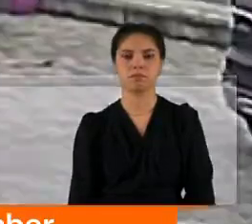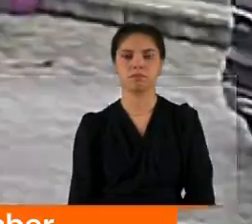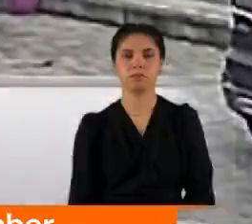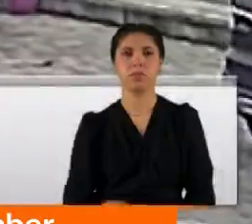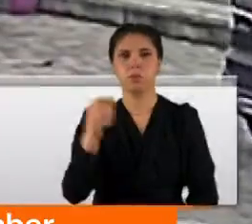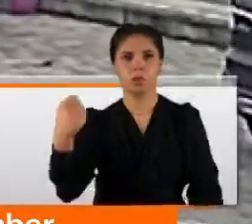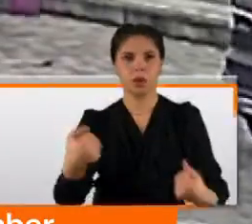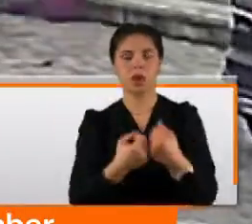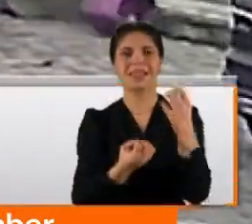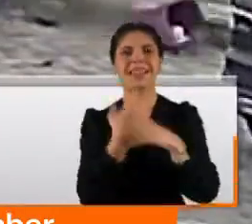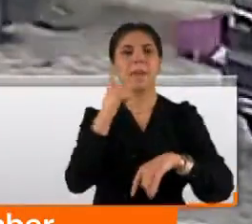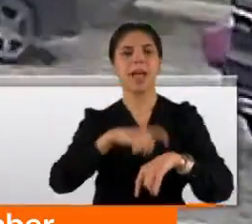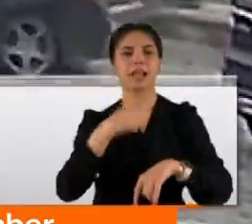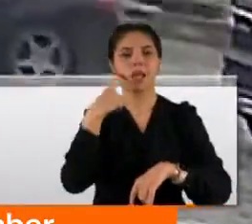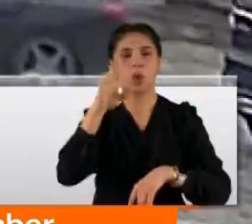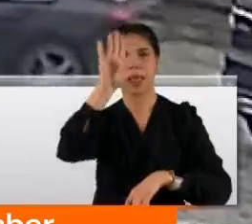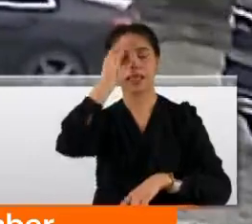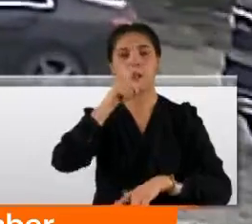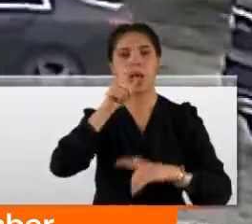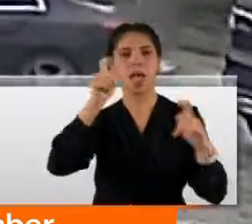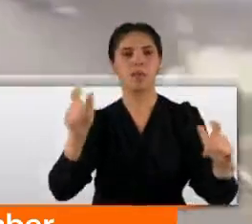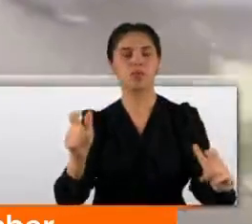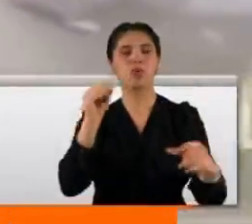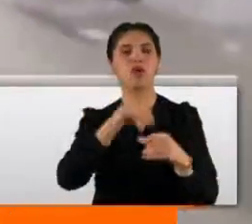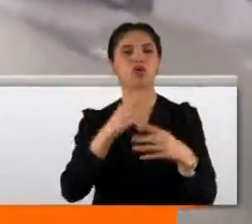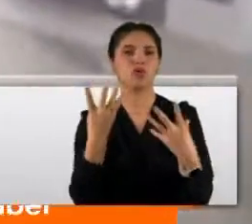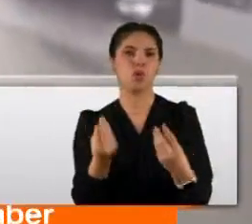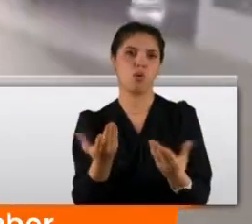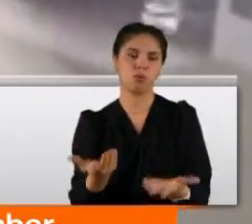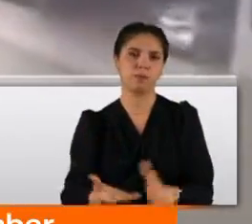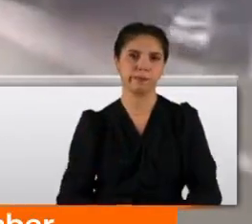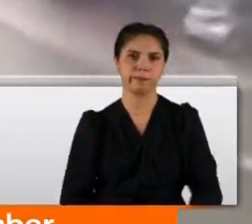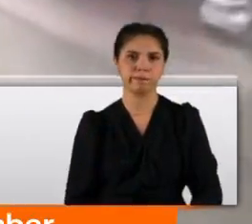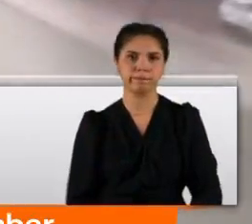Feci kaza sabah saatlerinde İstanbul Eyüp Sultan'da yaşandı.